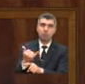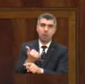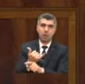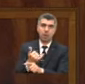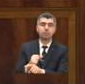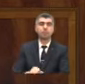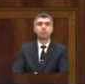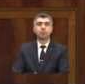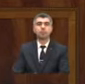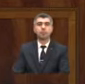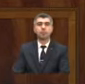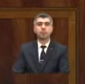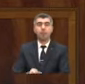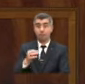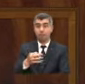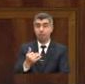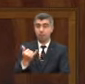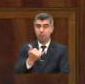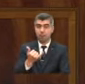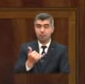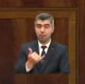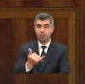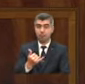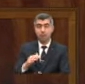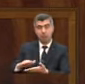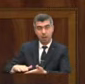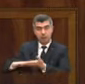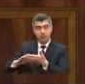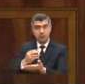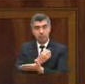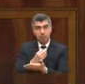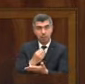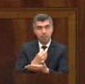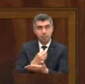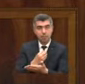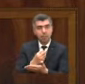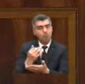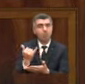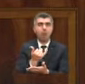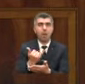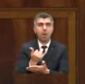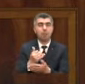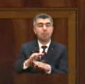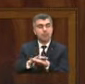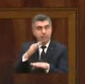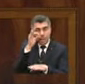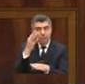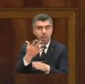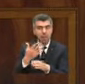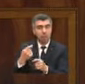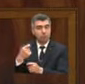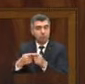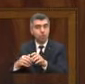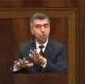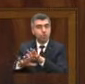الهادئه. إذن فكنعتبر على أن تأهيل هذا المرفق هو ضرورة أساسية سياسية واقتصادية